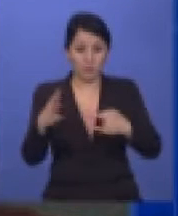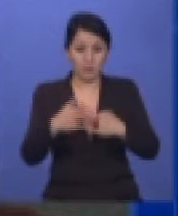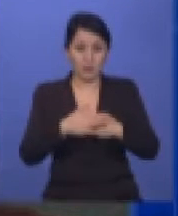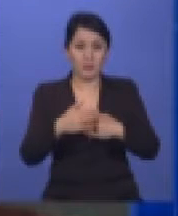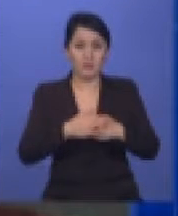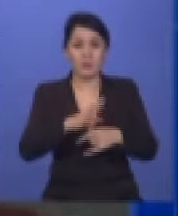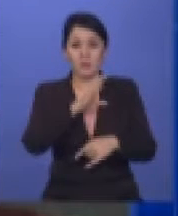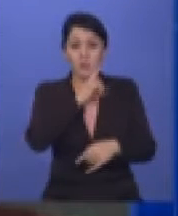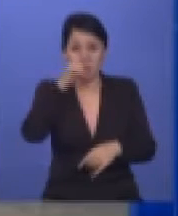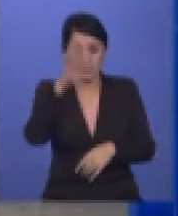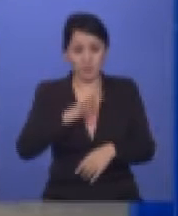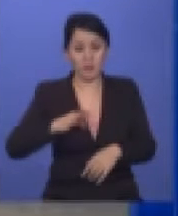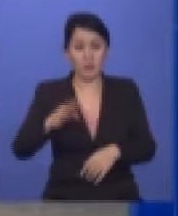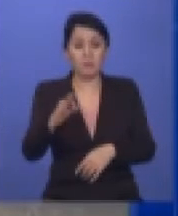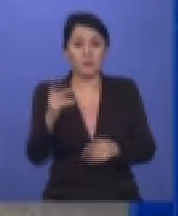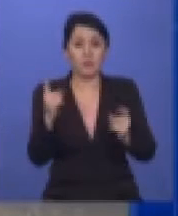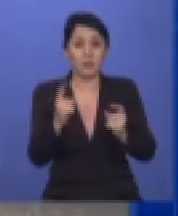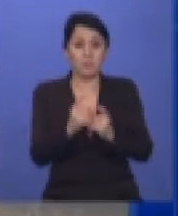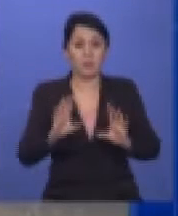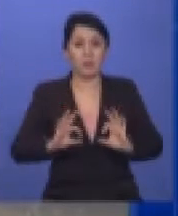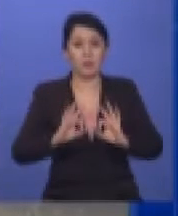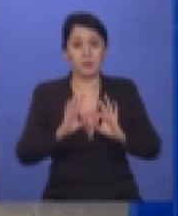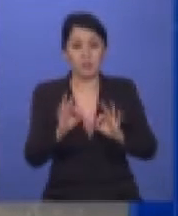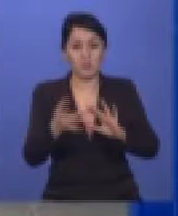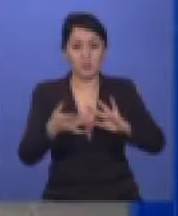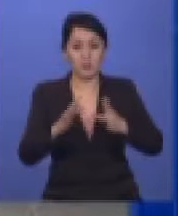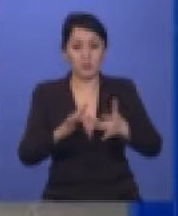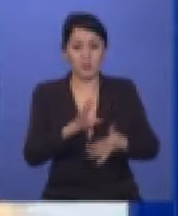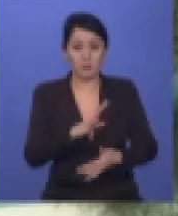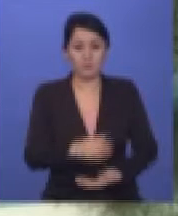привлекли североказахстанца за оскорбительные публикации в социальной сети.